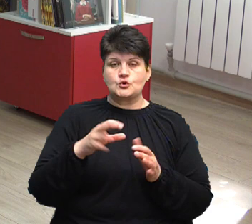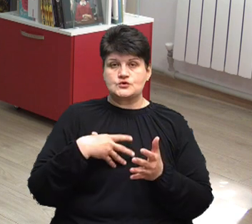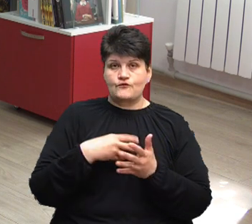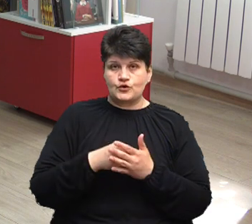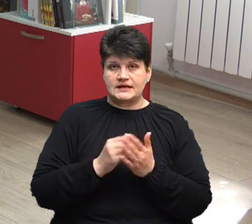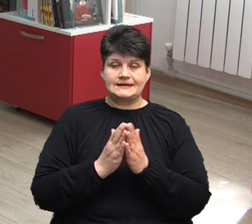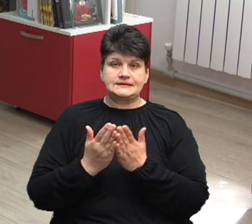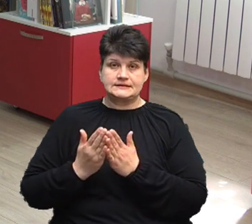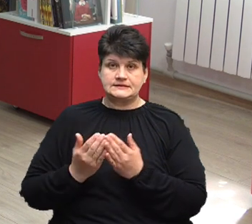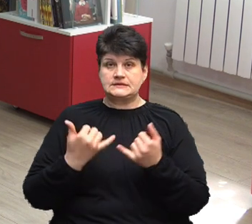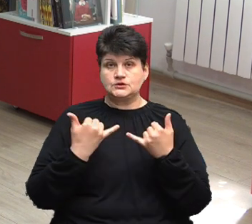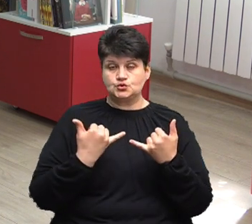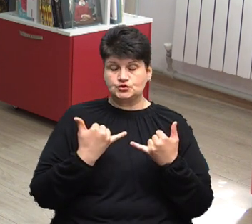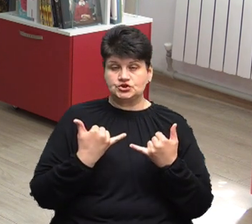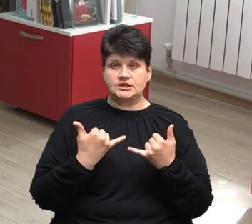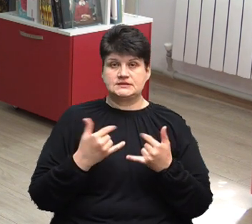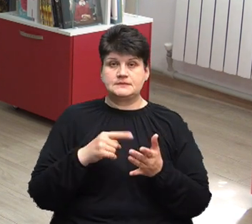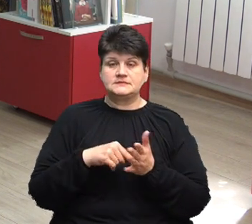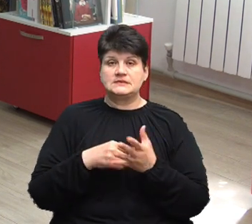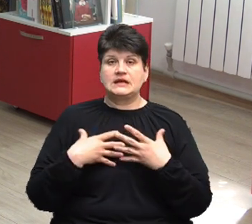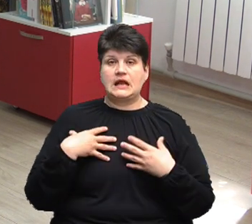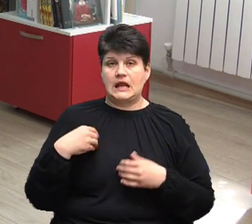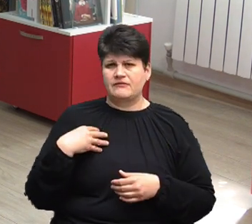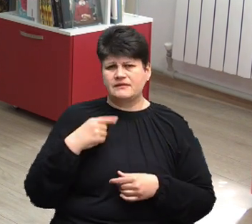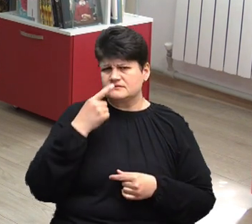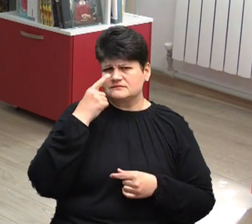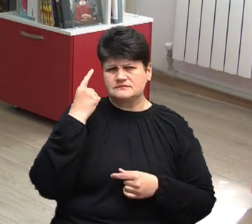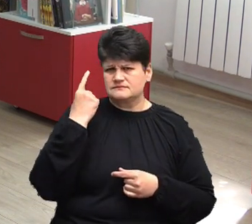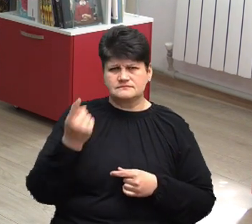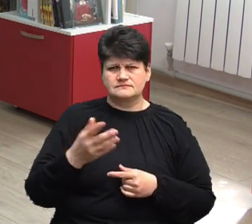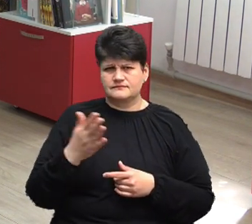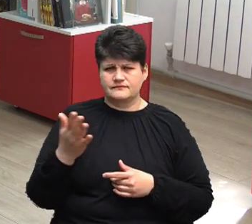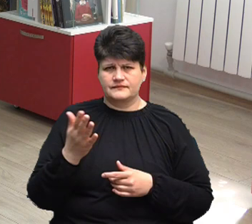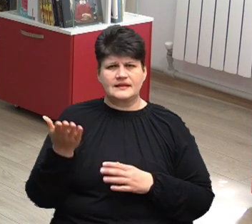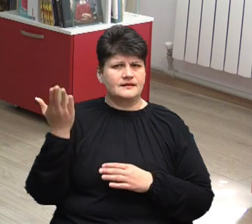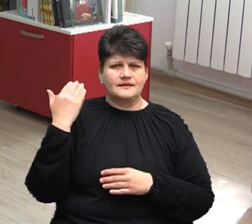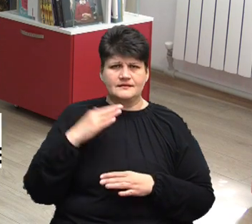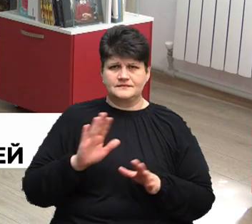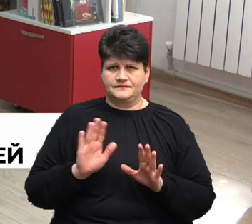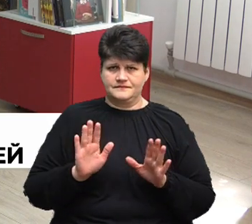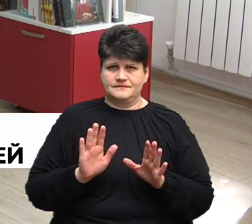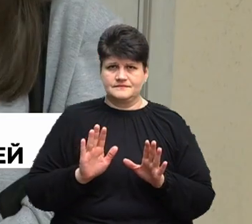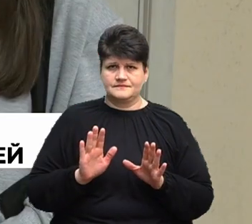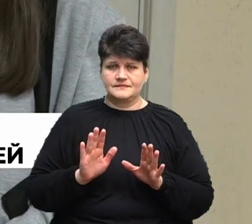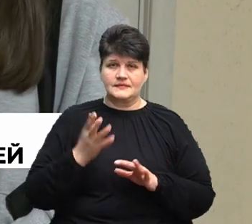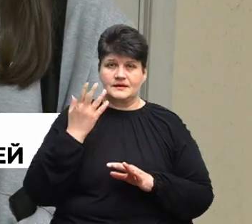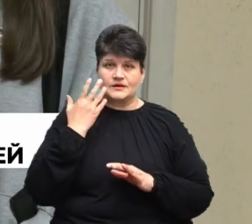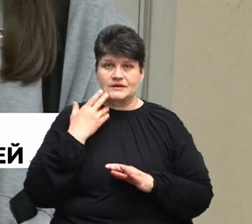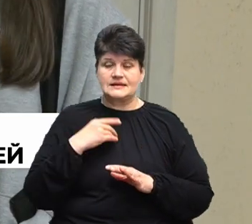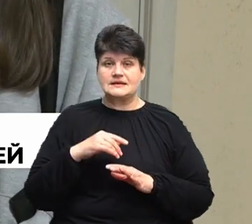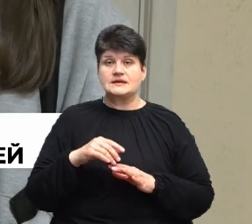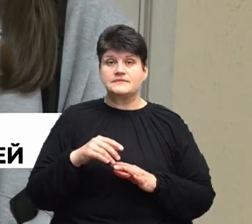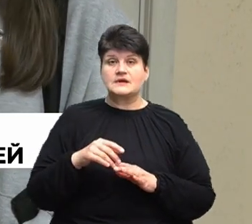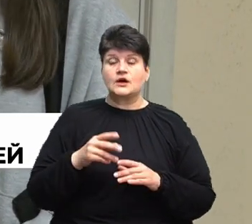відбуваються в сучасному місті Львові. Не десь там за царя панька, коли земля була тонка.